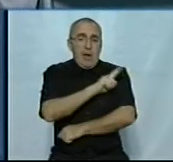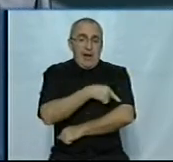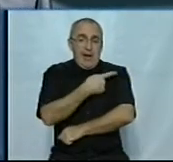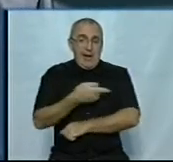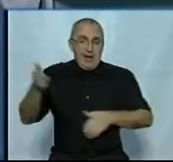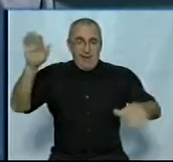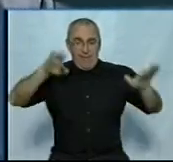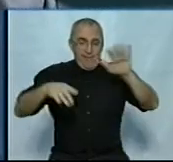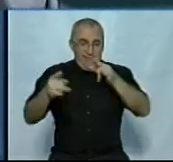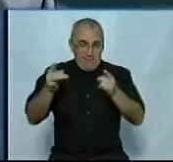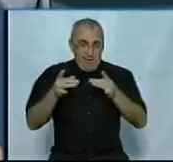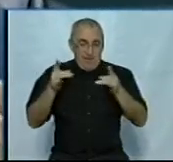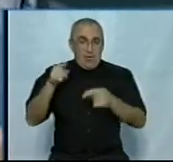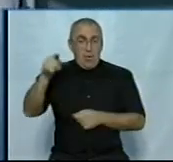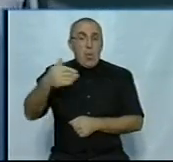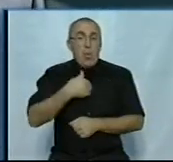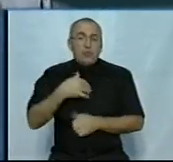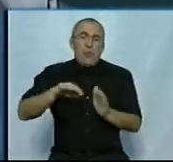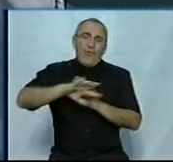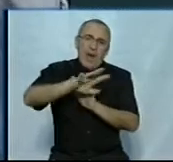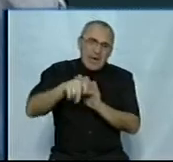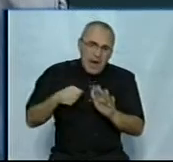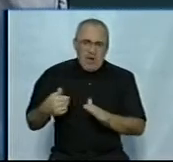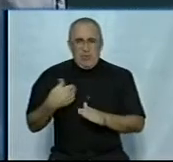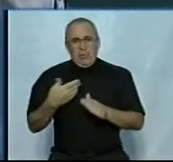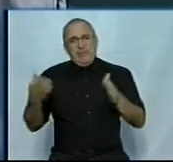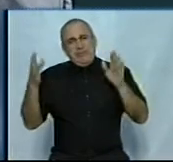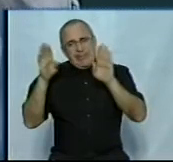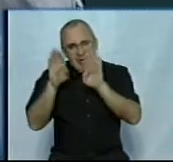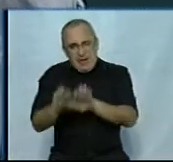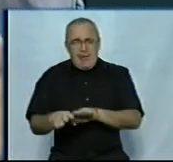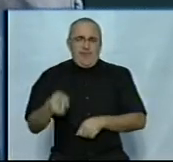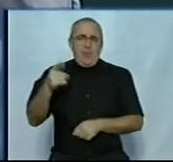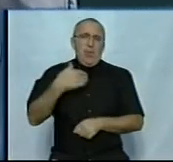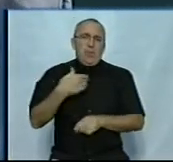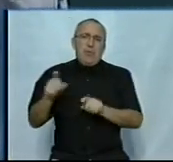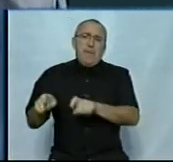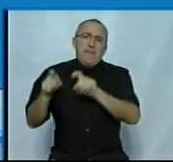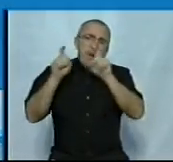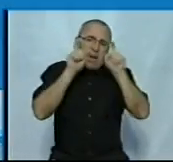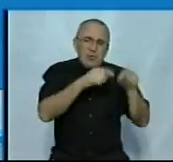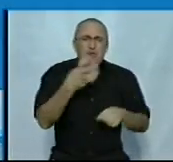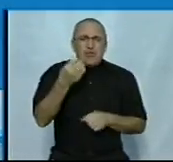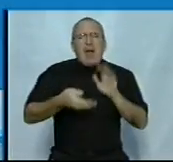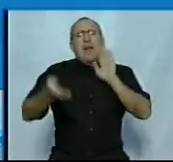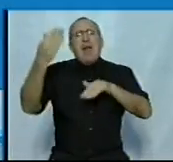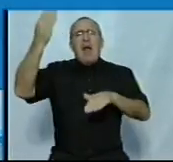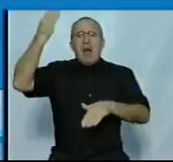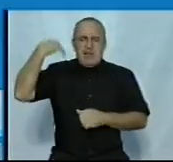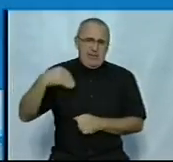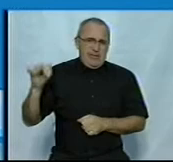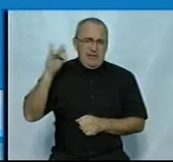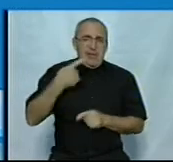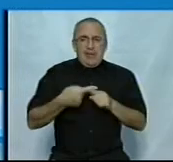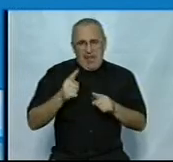теж багато говорили, що її хочуть вкрасти, що її хочуть закрити, що її хочуть перенести. Ну, це було ще раніше, в інші історії.